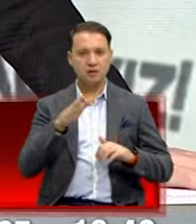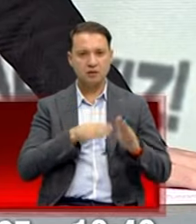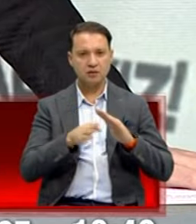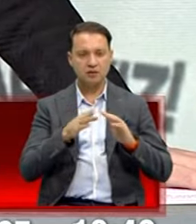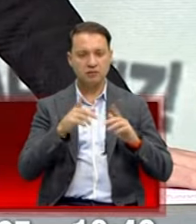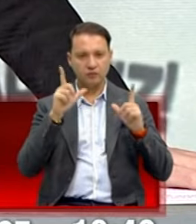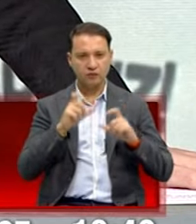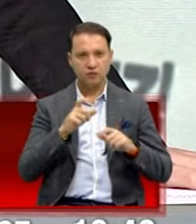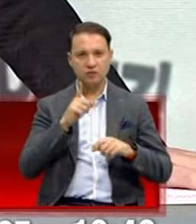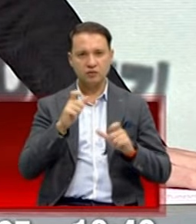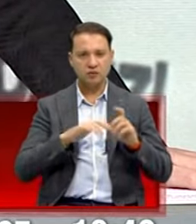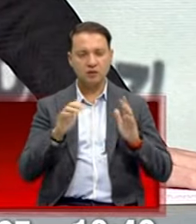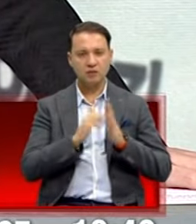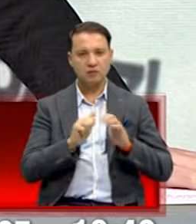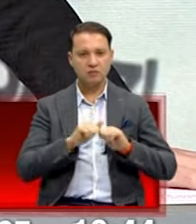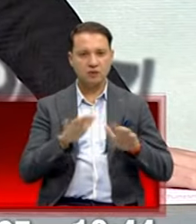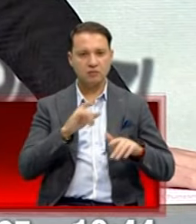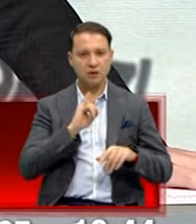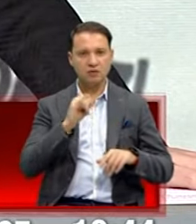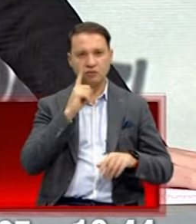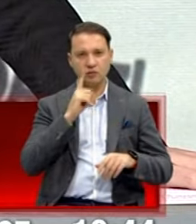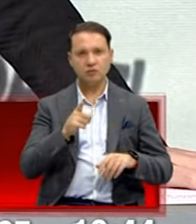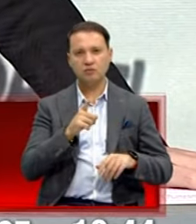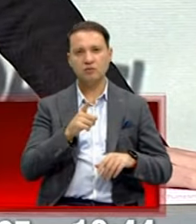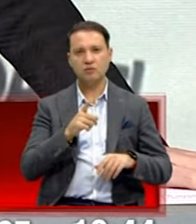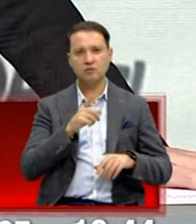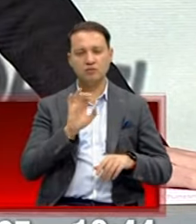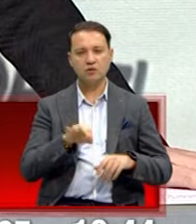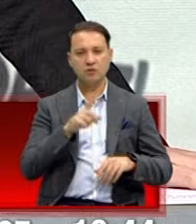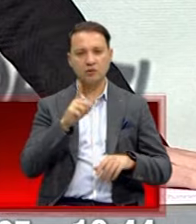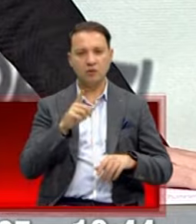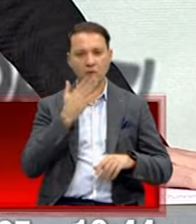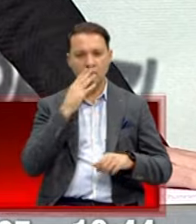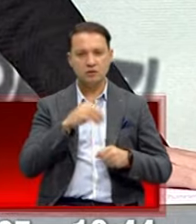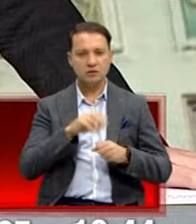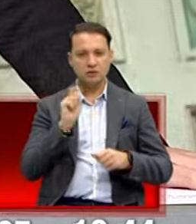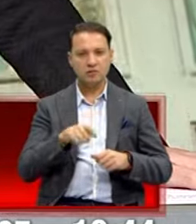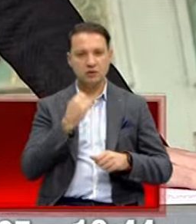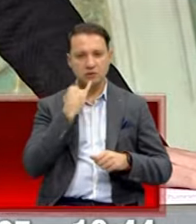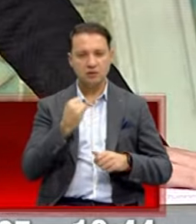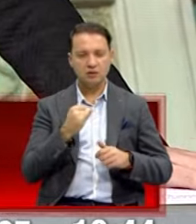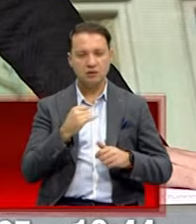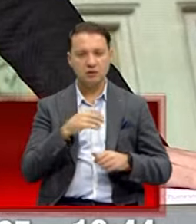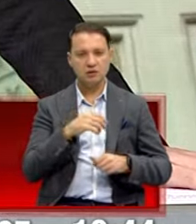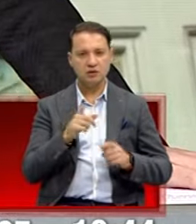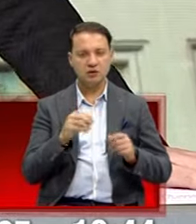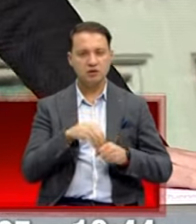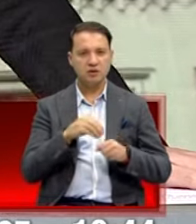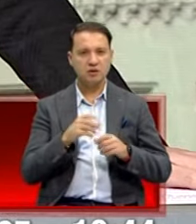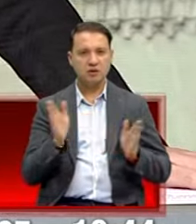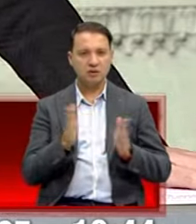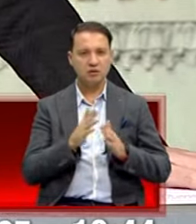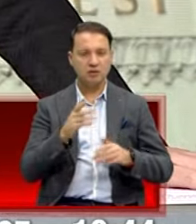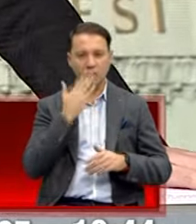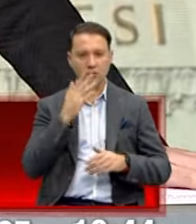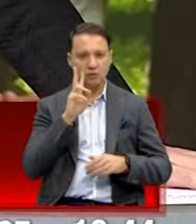çekilen görüntülerin sosyal medyada paylaşılması tepki çekti efendim. Bugünse kampüs içine yapılan ziyaretlerin kapsamı daraltıldı. Kampüsü